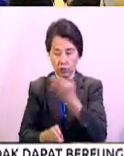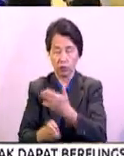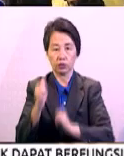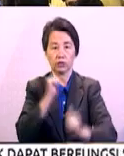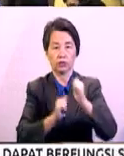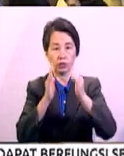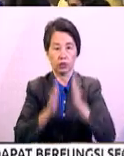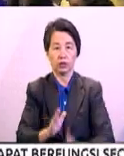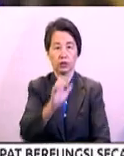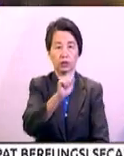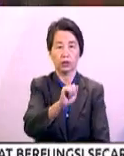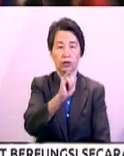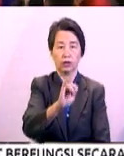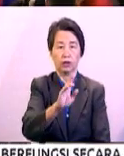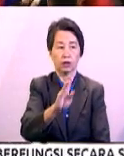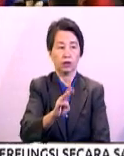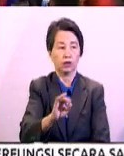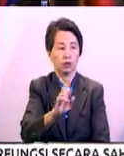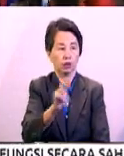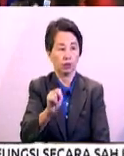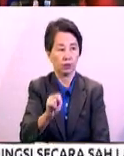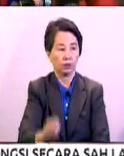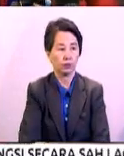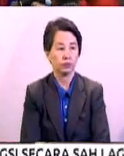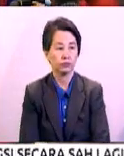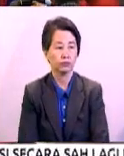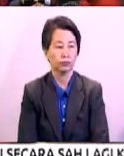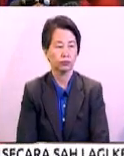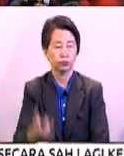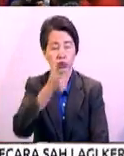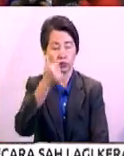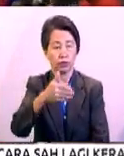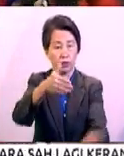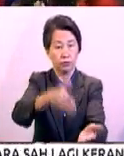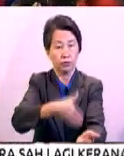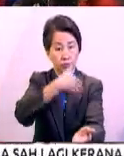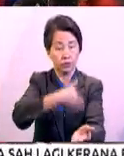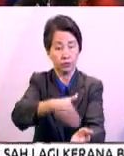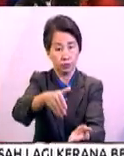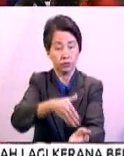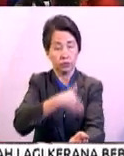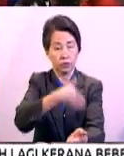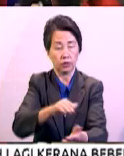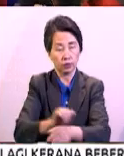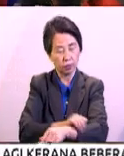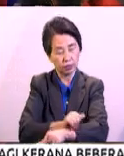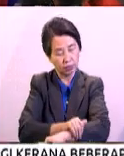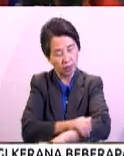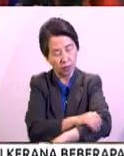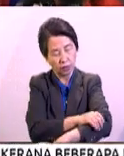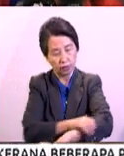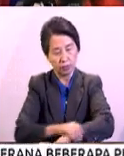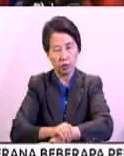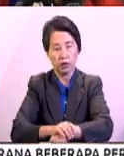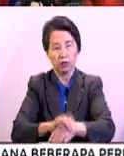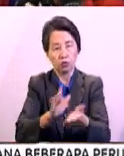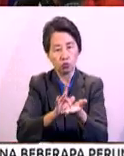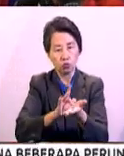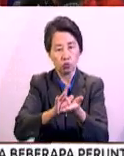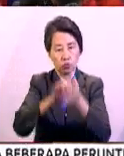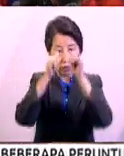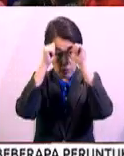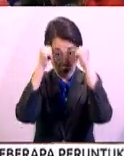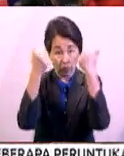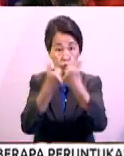pelakon Aiman Hakim Reza. Kerana music therapy merupakan antara satu cara mengubati autism,